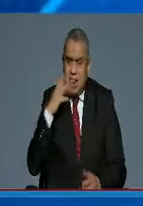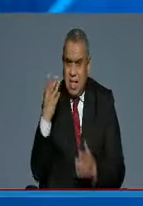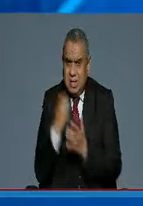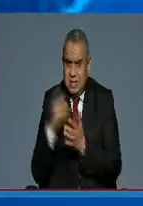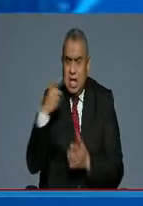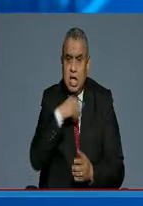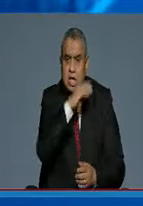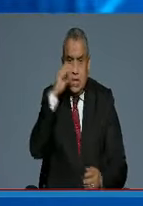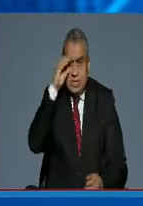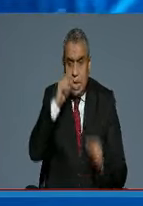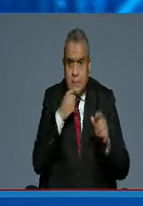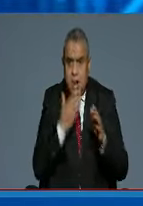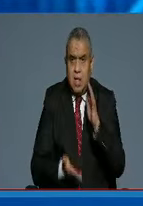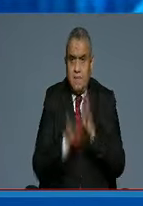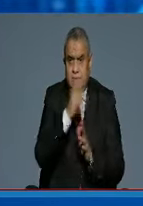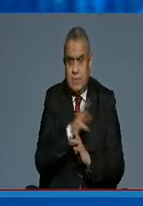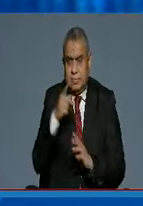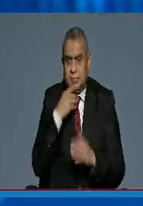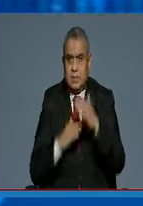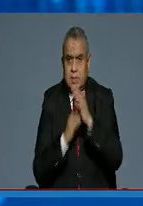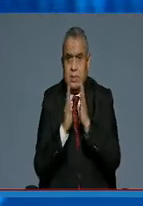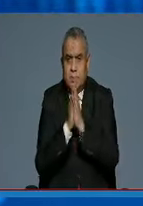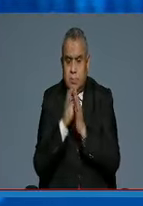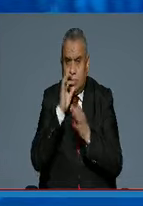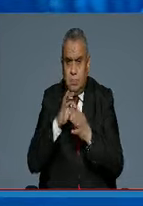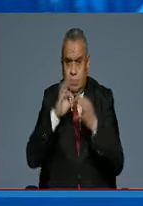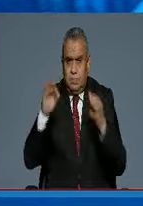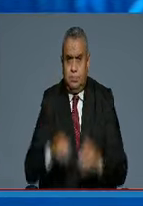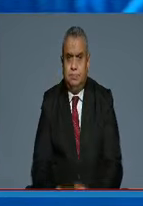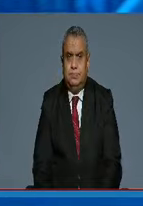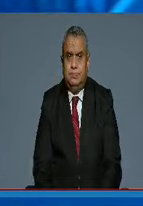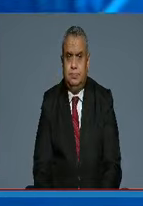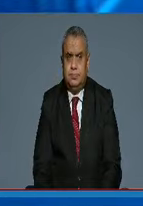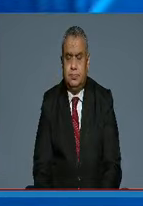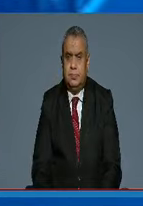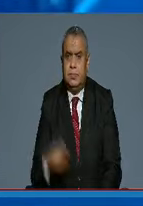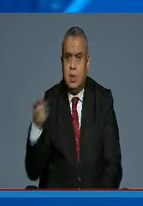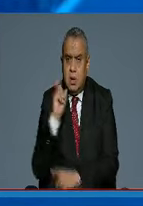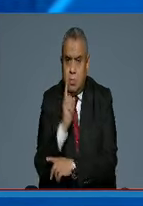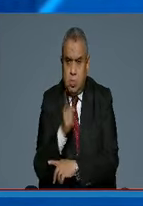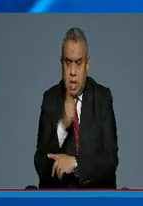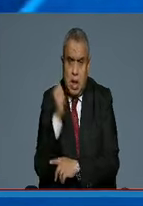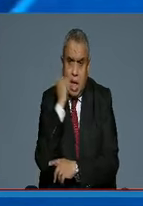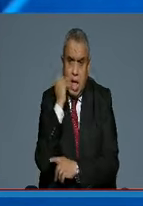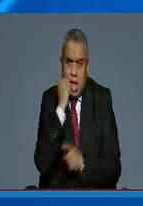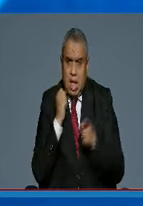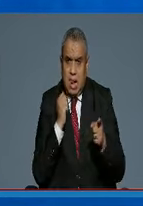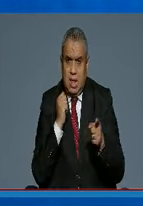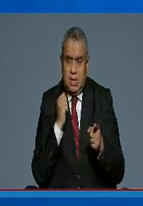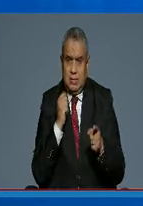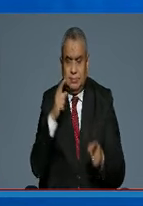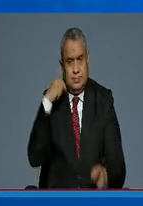الزمالك دي ميزه مارس الكو بالمناسبه مارسل كولر في